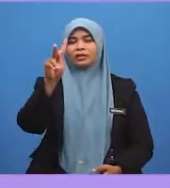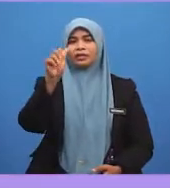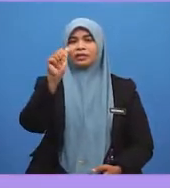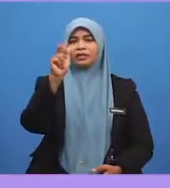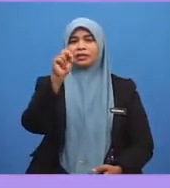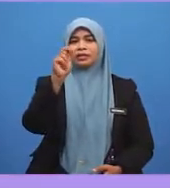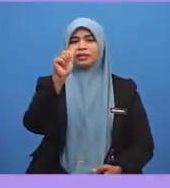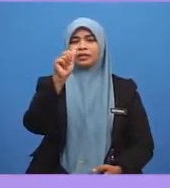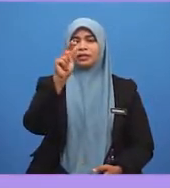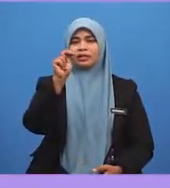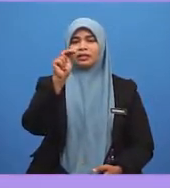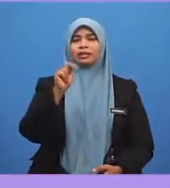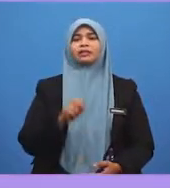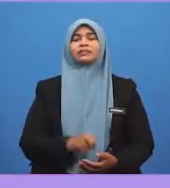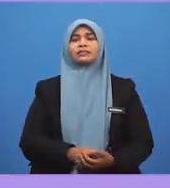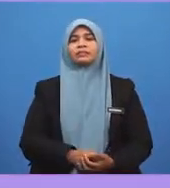Kanan.